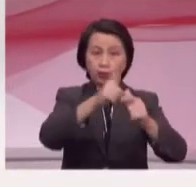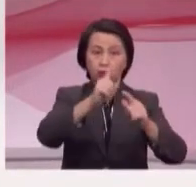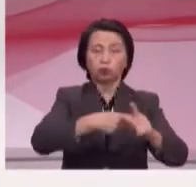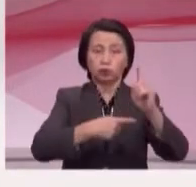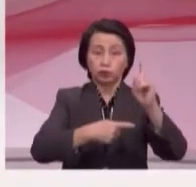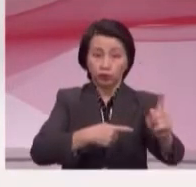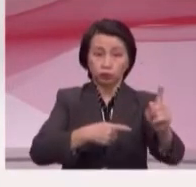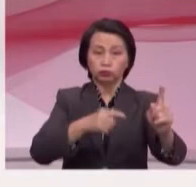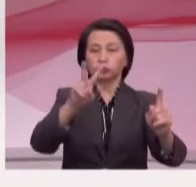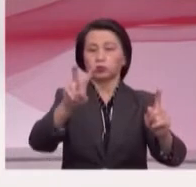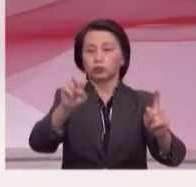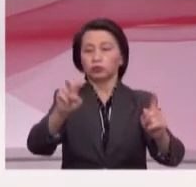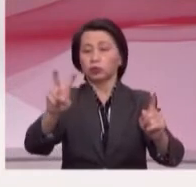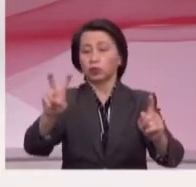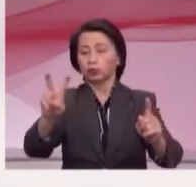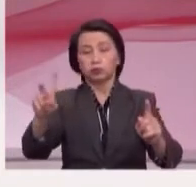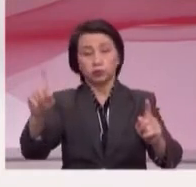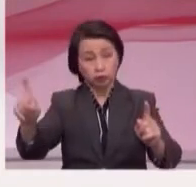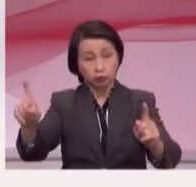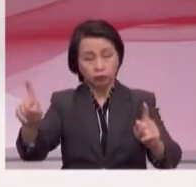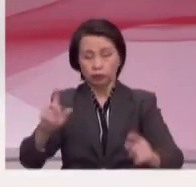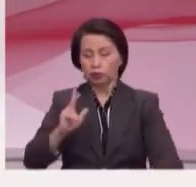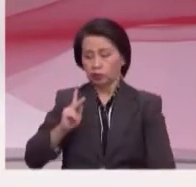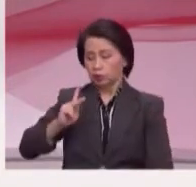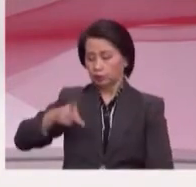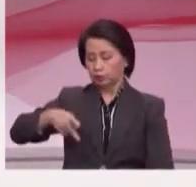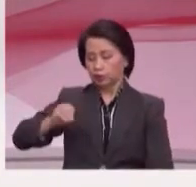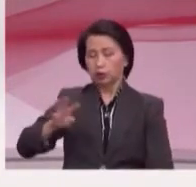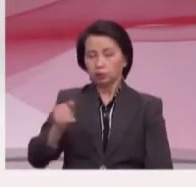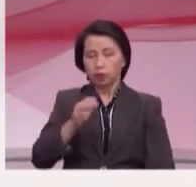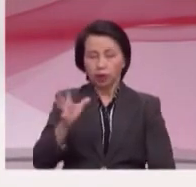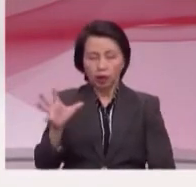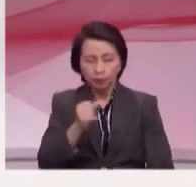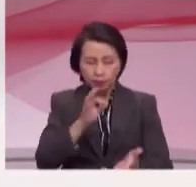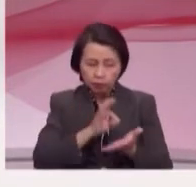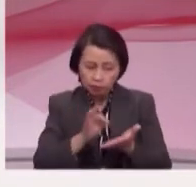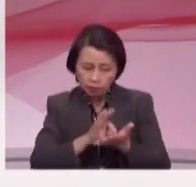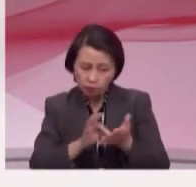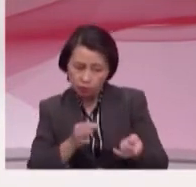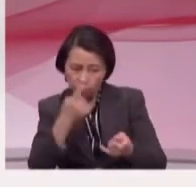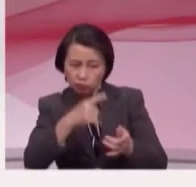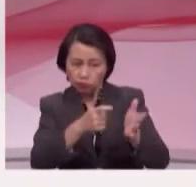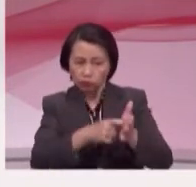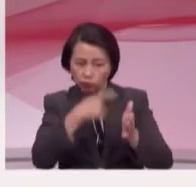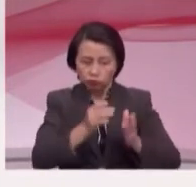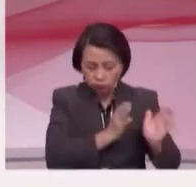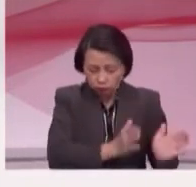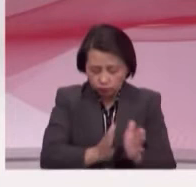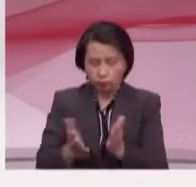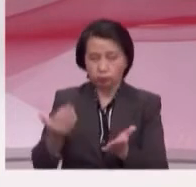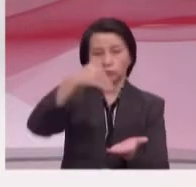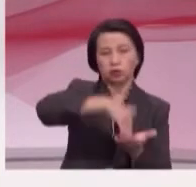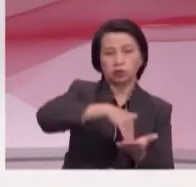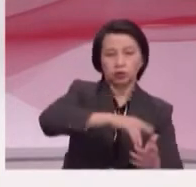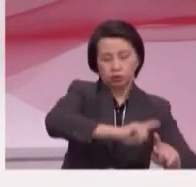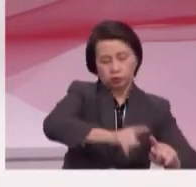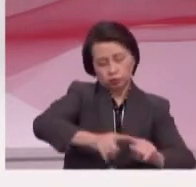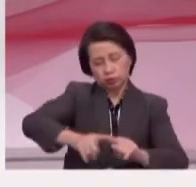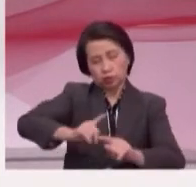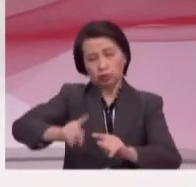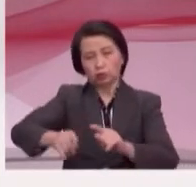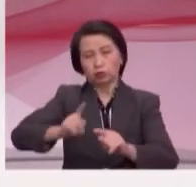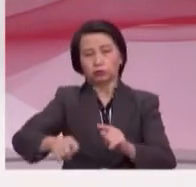Januari 2021, KPM telah mengambil kira keperluan untuk mengatur semula pelbagai